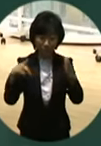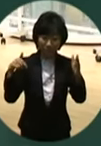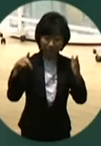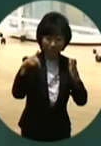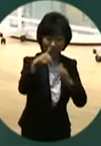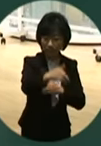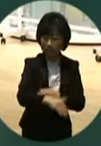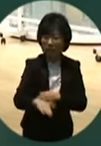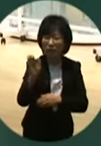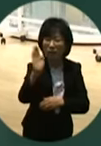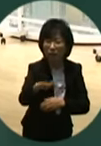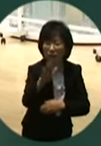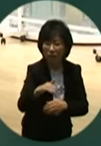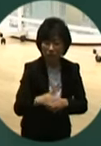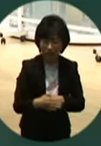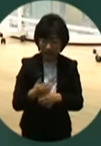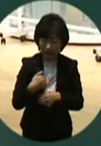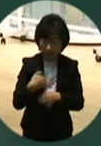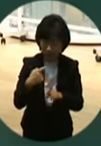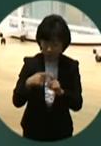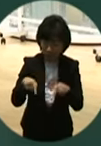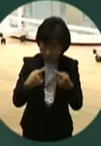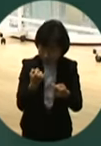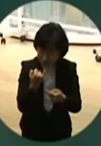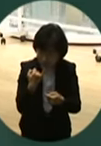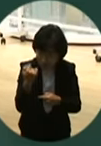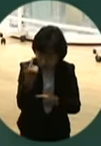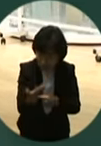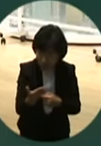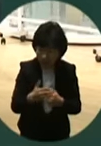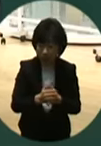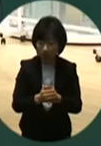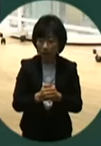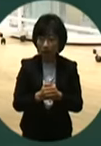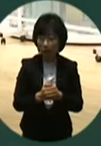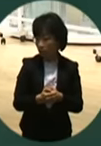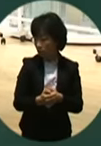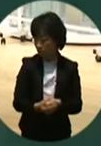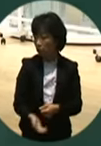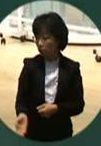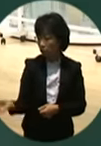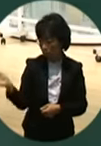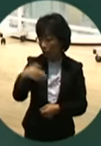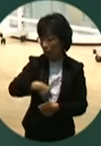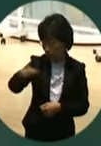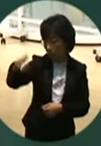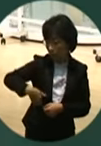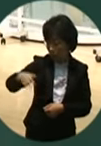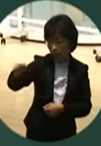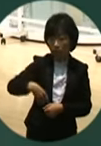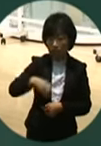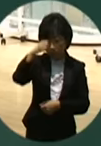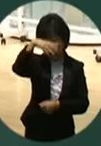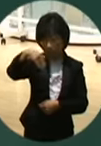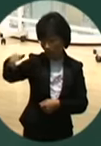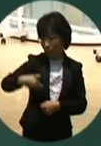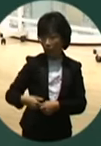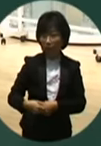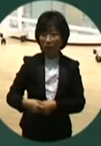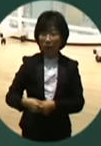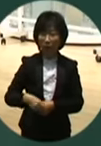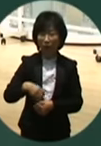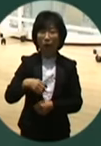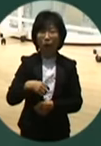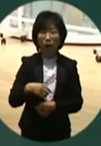going in. 저도 가도 되냐고. She said, "Oh, can I go in too?" 그렇게 별 관심도 없이 오라며 이러더라고. And the deacon didn't even care. So yeah, of course. 이래 따라 들어간